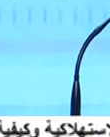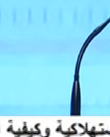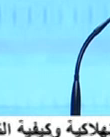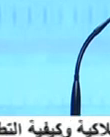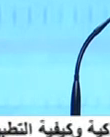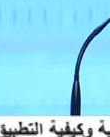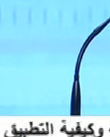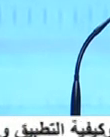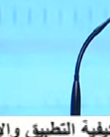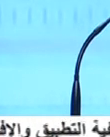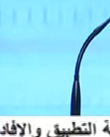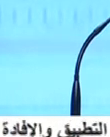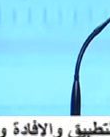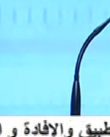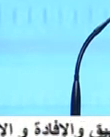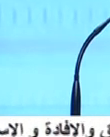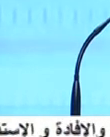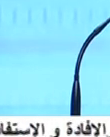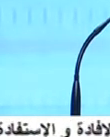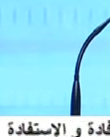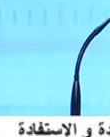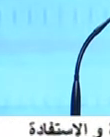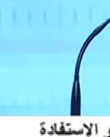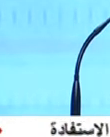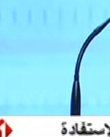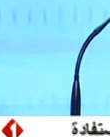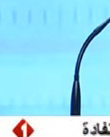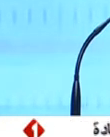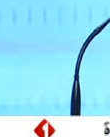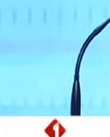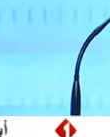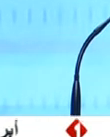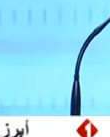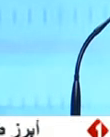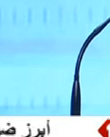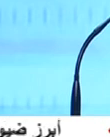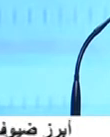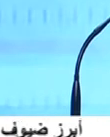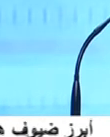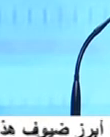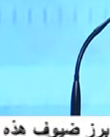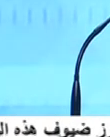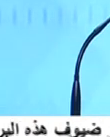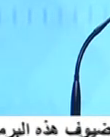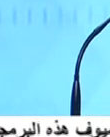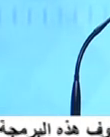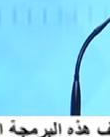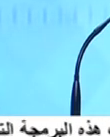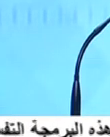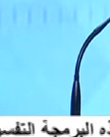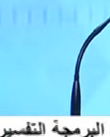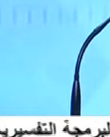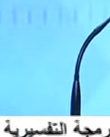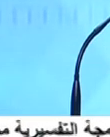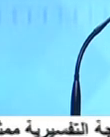المباشر. اليوم سنتحدث عن في هذه الساعة أو الأقل من ساعة عن الناس المرضى اللي